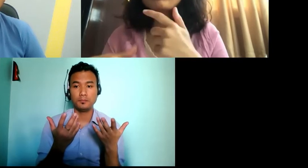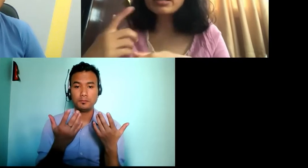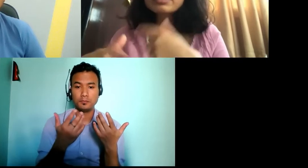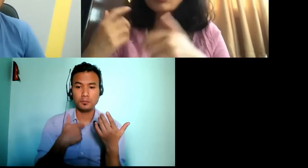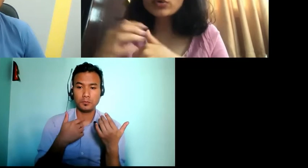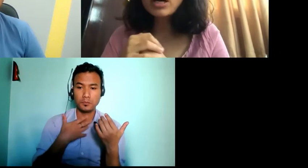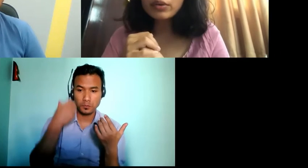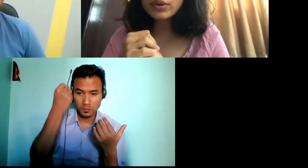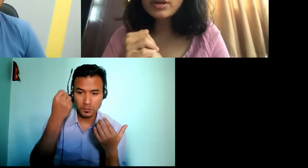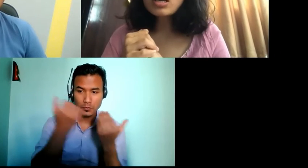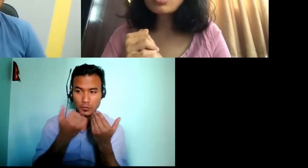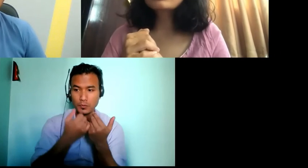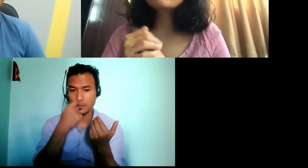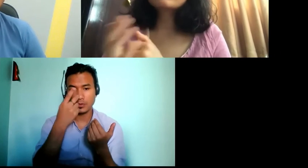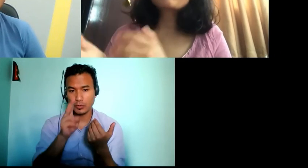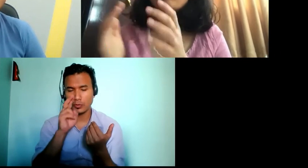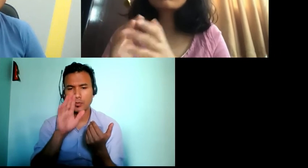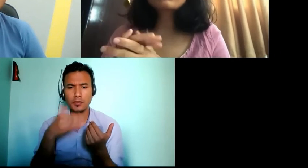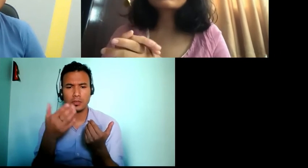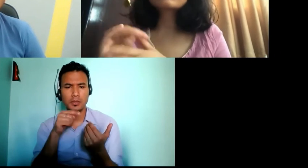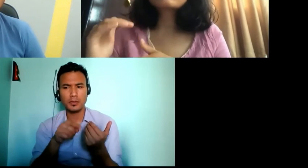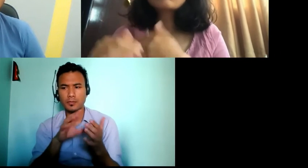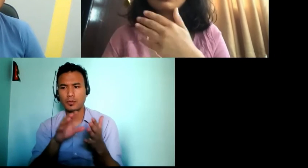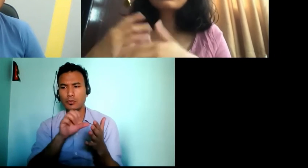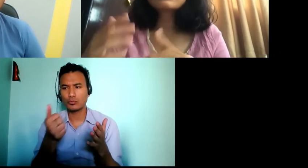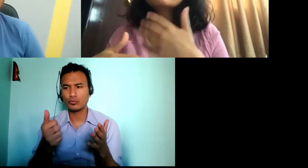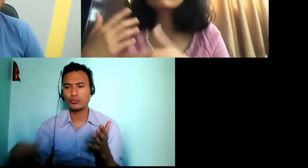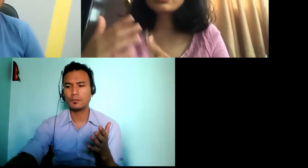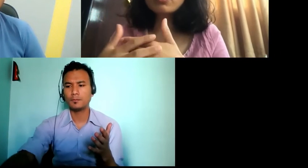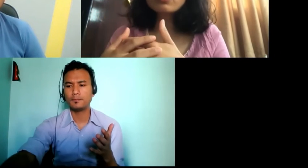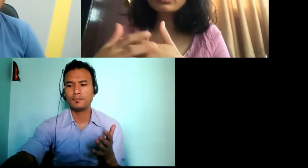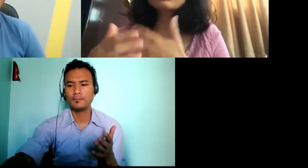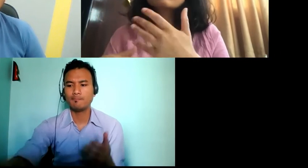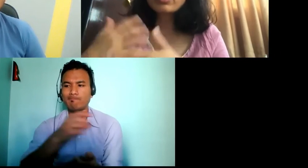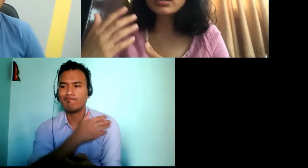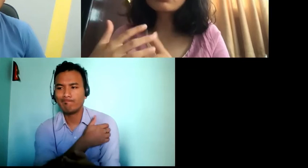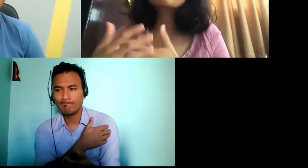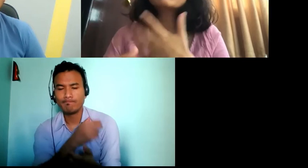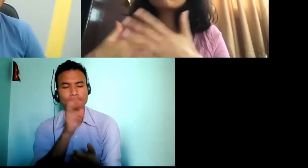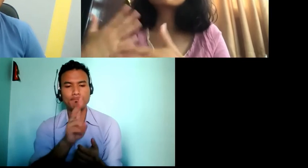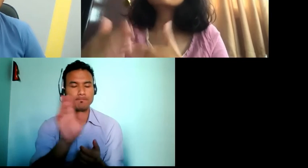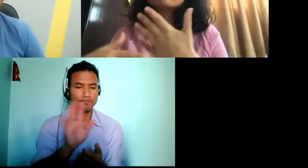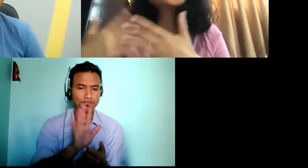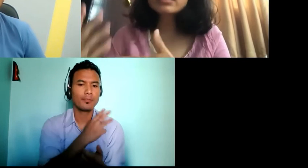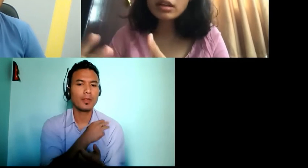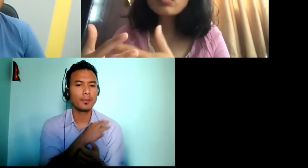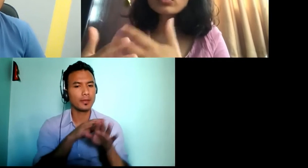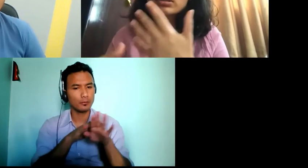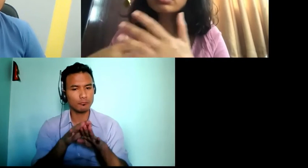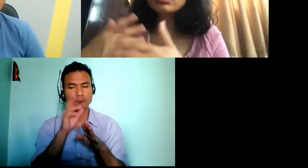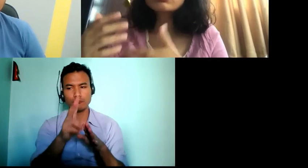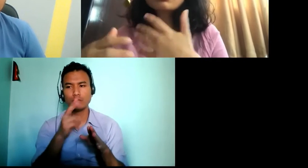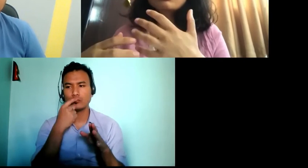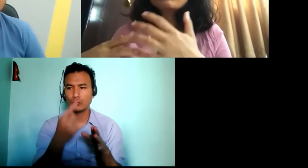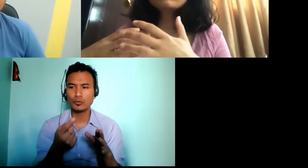गर्छु भनेर चाहिँ भन्नुभएको थियो. अनि यताबाट अर्कोले चाहिँ उहाँलाई चाहिँ इन्करेज गर्नुभयो कि यसो होइन अब मान्छेहरूले यसरी नै